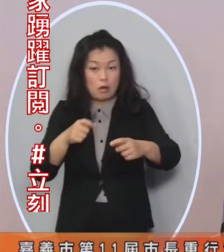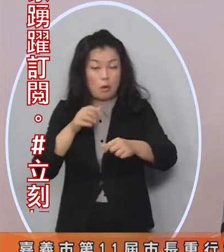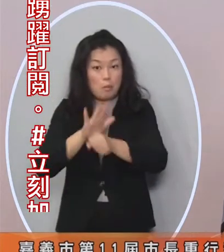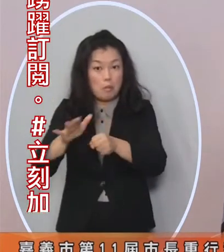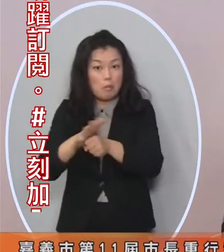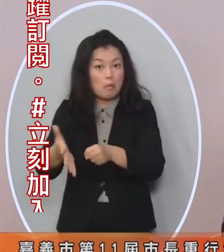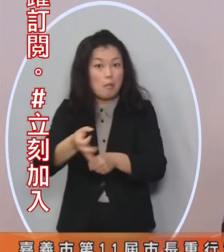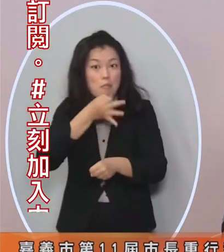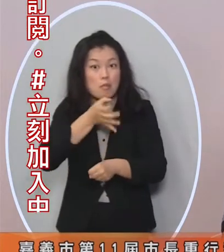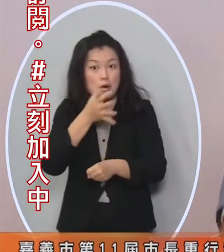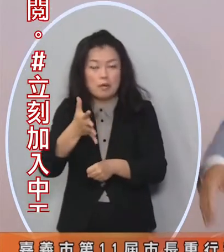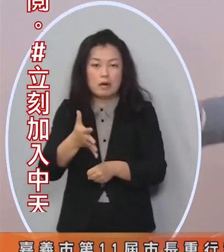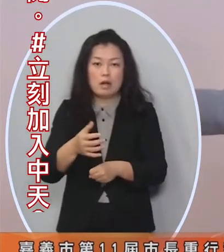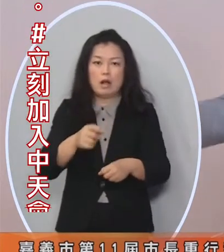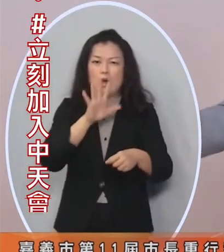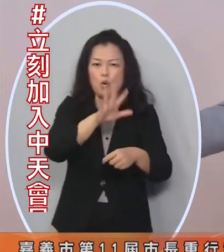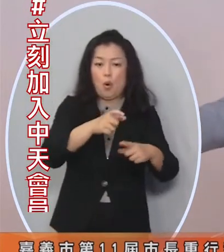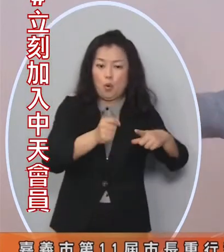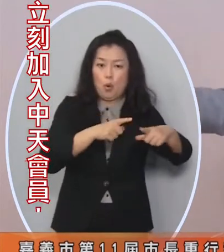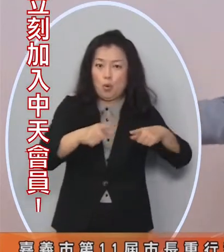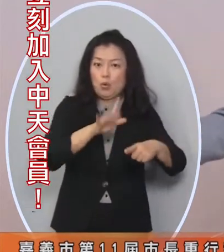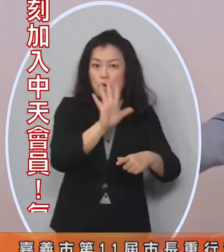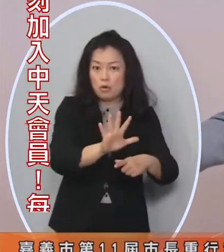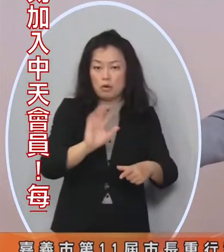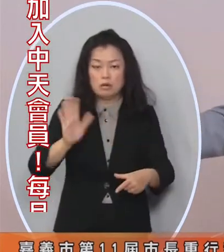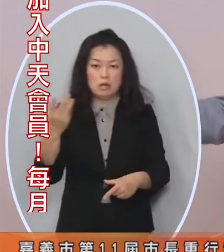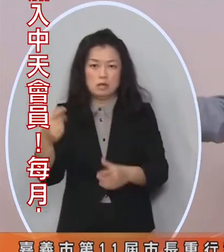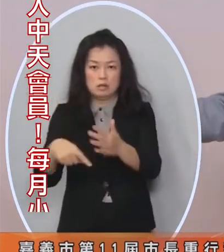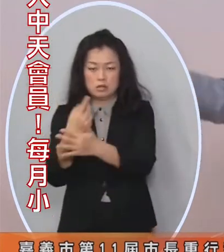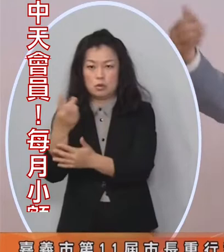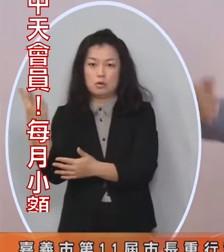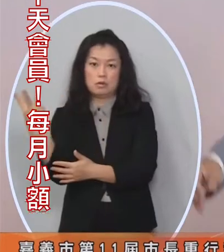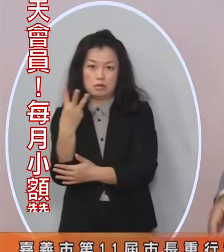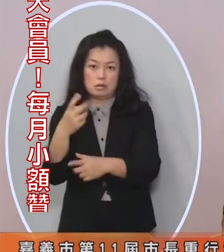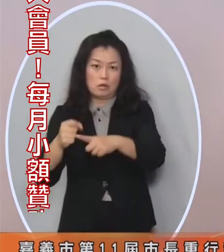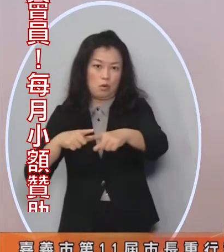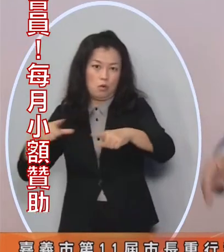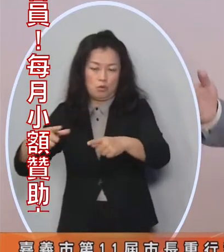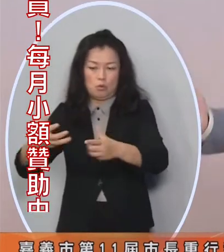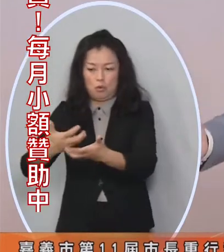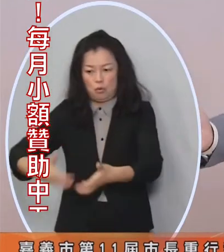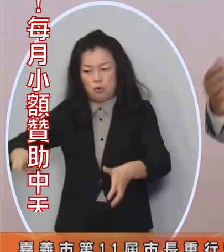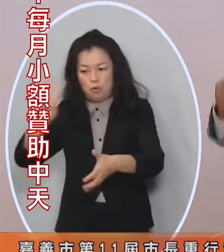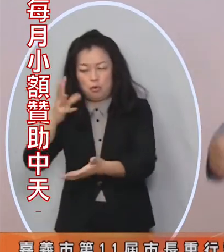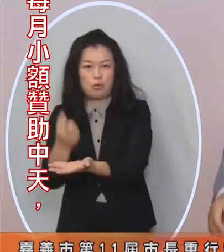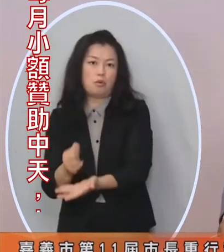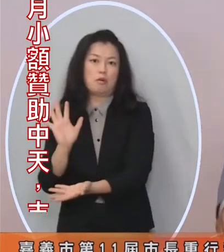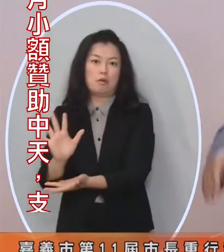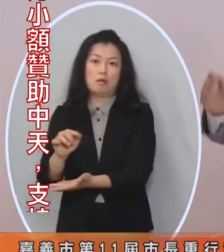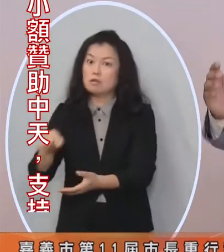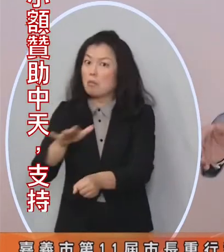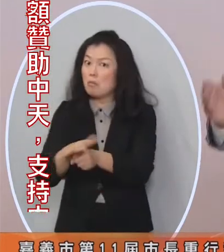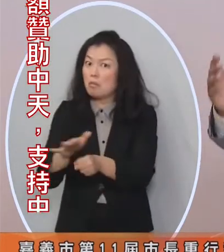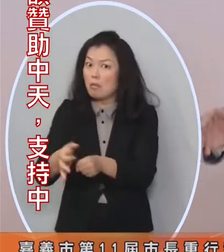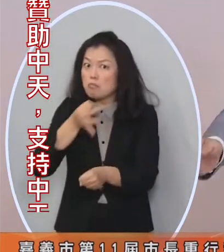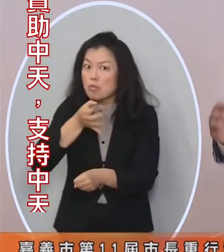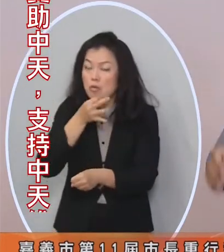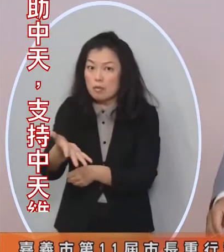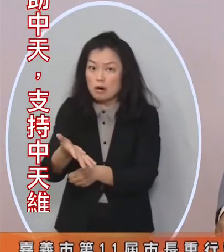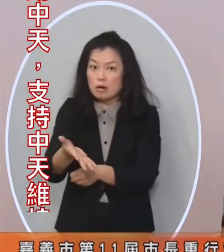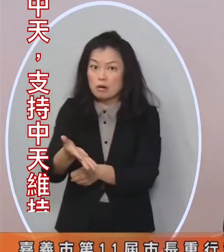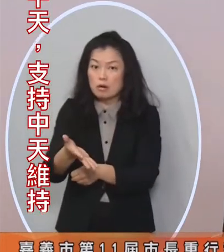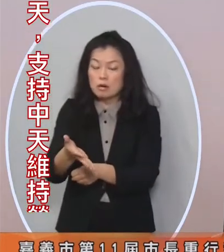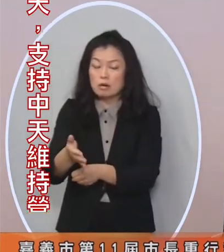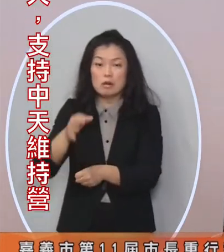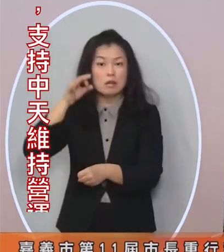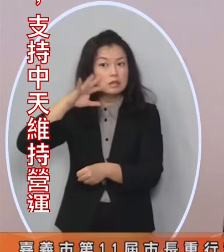有3个有蓄洪池的功能，就是文化公园、北香湖公园跟环拉港公园。 那这样的蓄洪池够不够，足不足以解